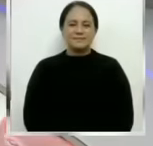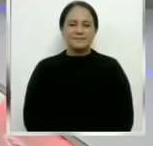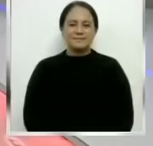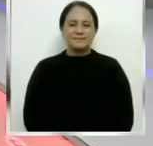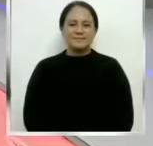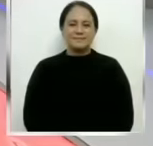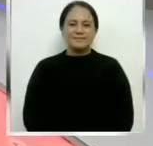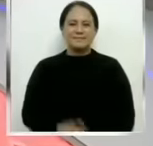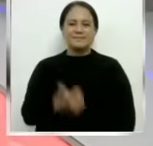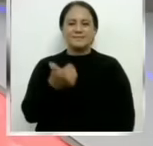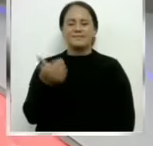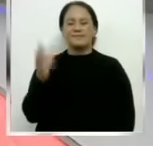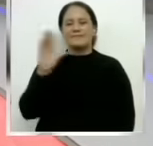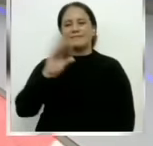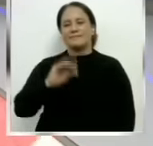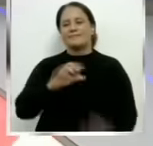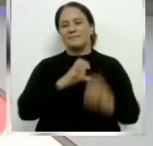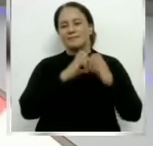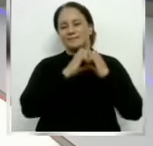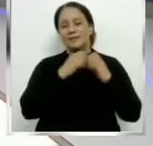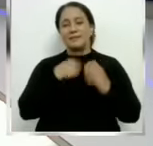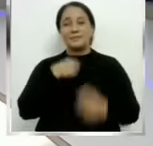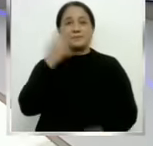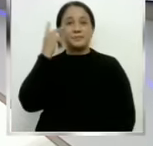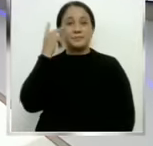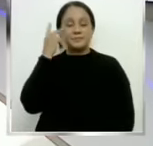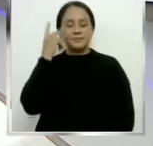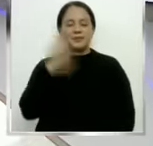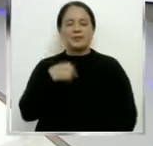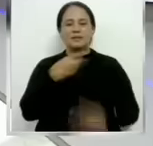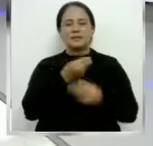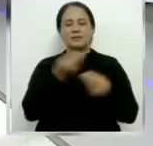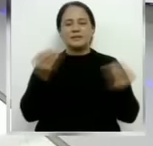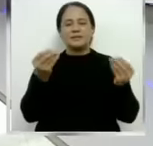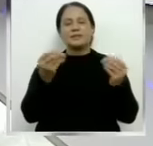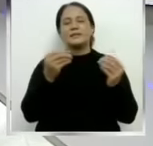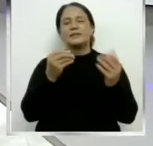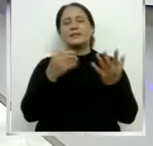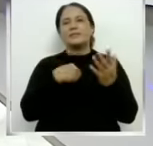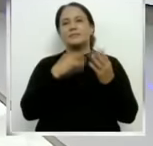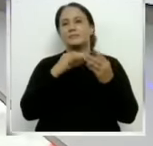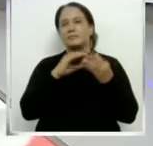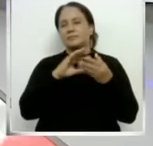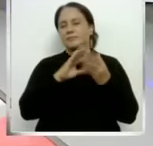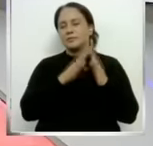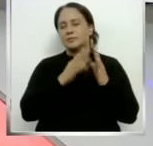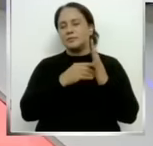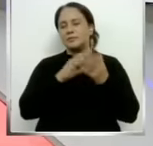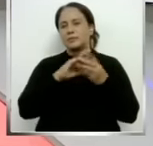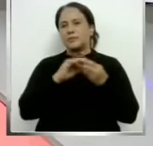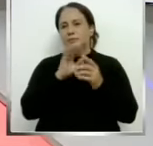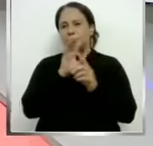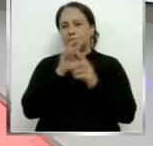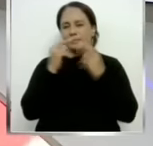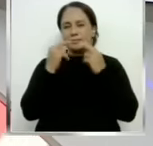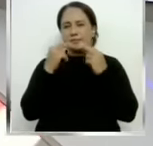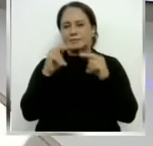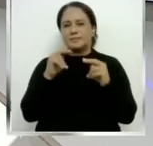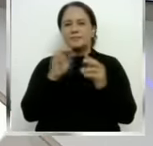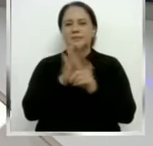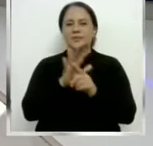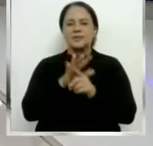Magandang gabi mga kapuso. Ako po ang inyong Kuya Kim na magbibigay sa inyo ng trivia sa likod ng mga trending na balita. Ang mga